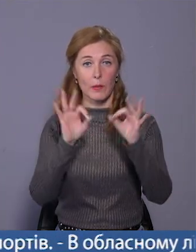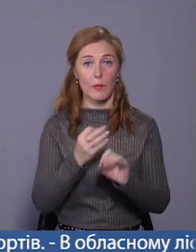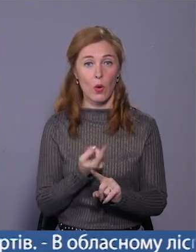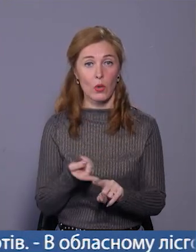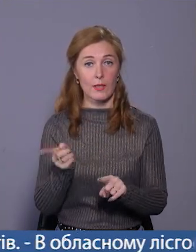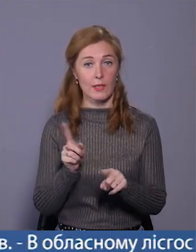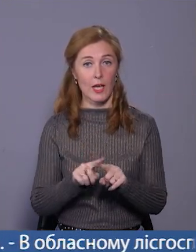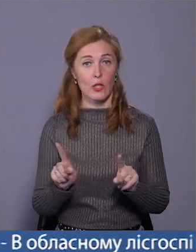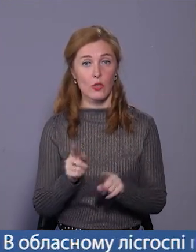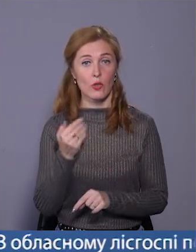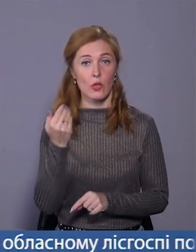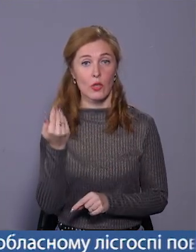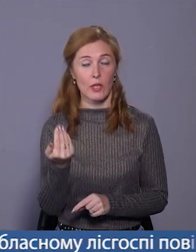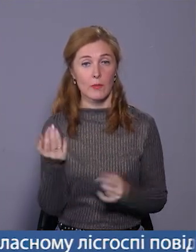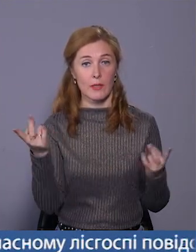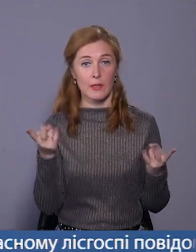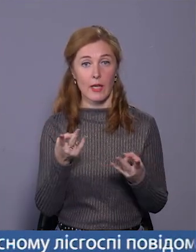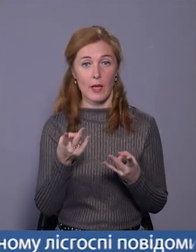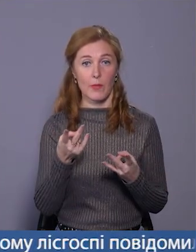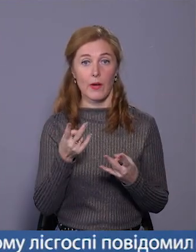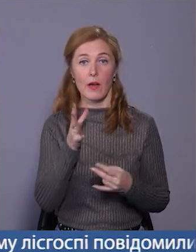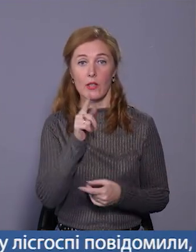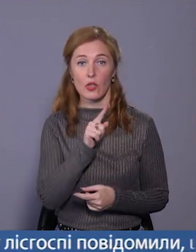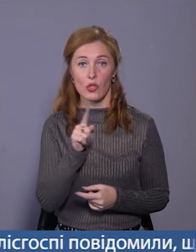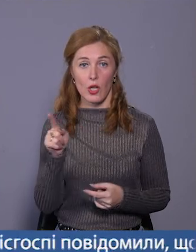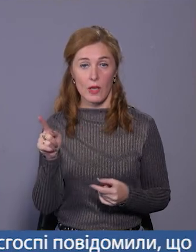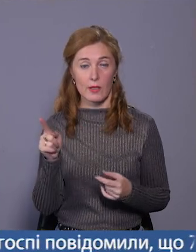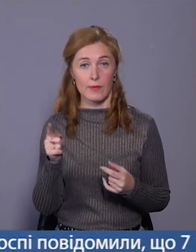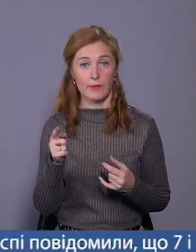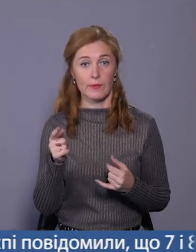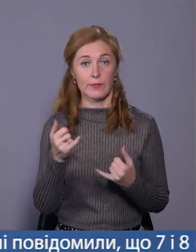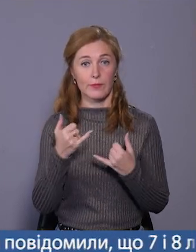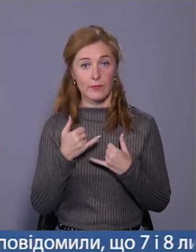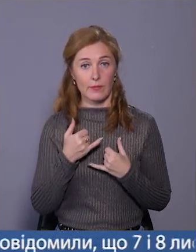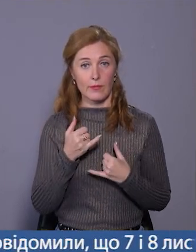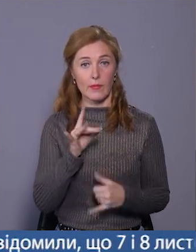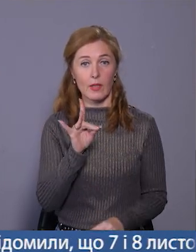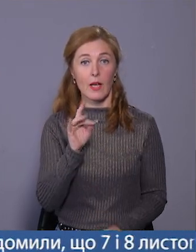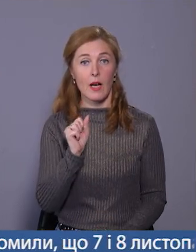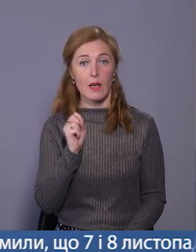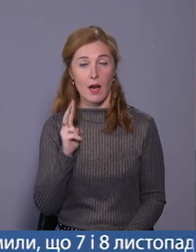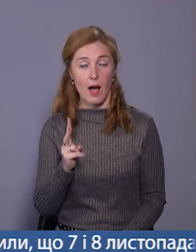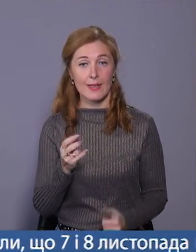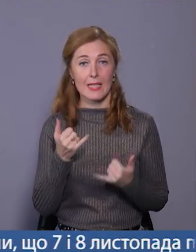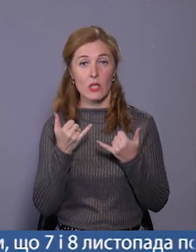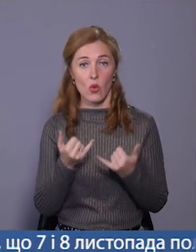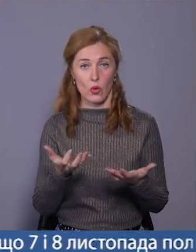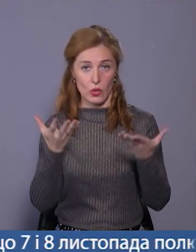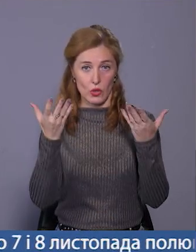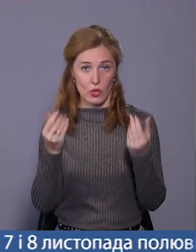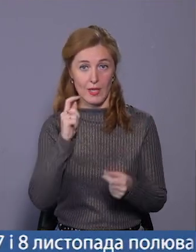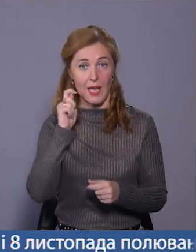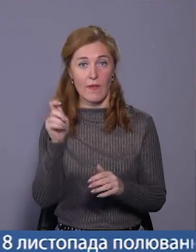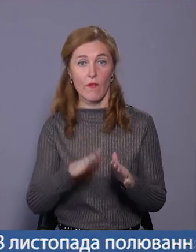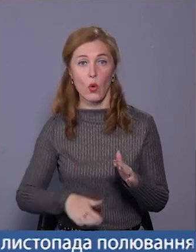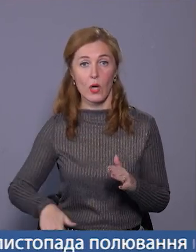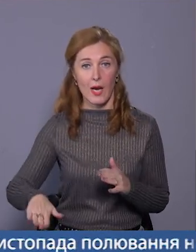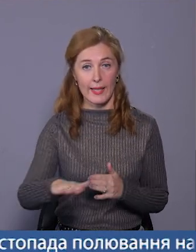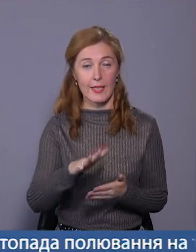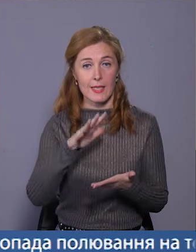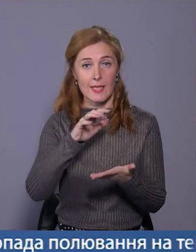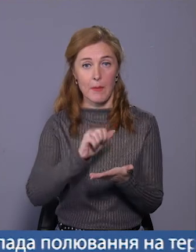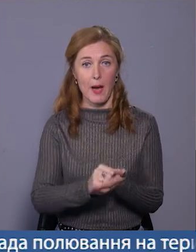потрібно приділяти своєму здоров'ю час. На жаль, рак молочної залози на сьогоднішній день в Україні займає